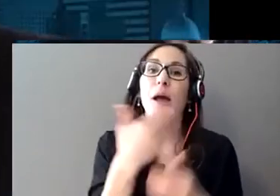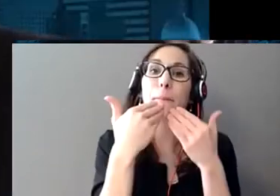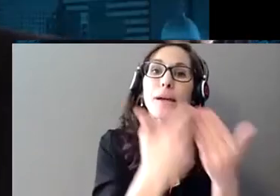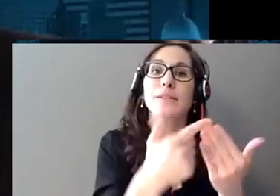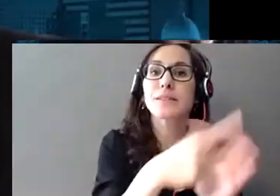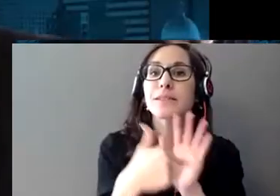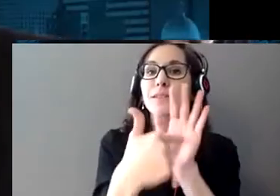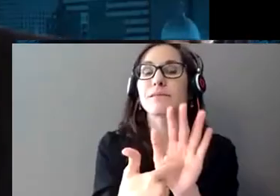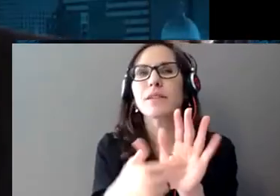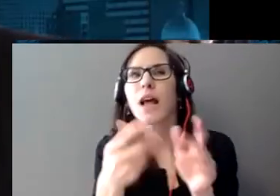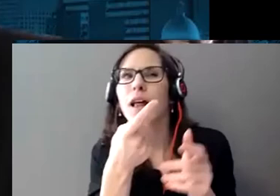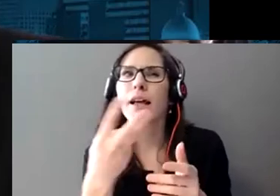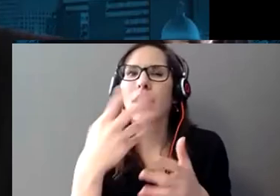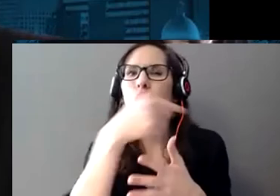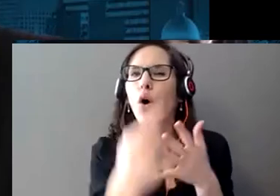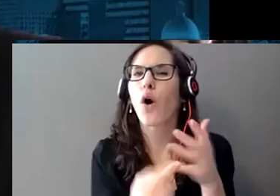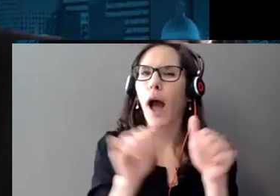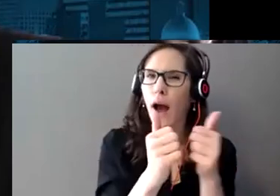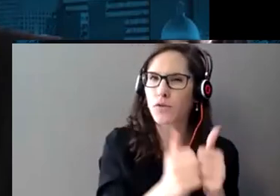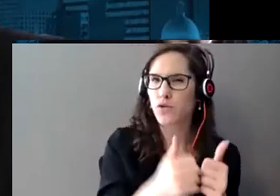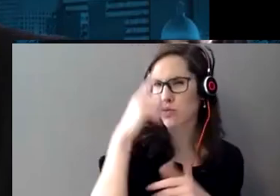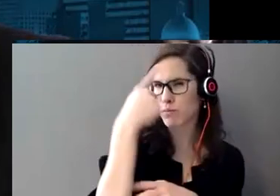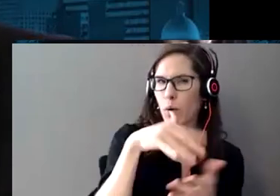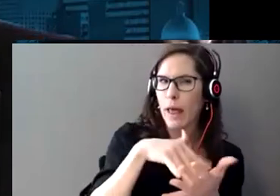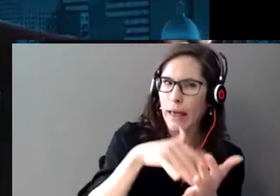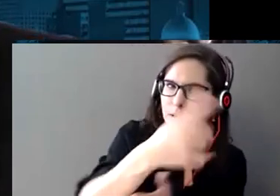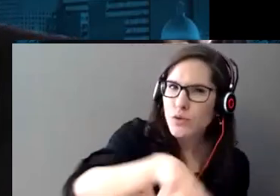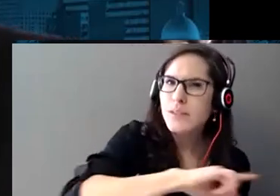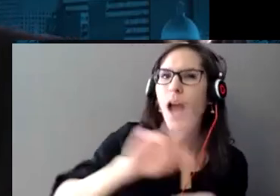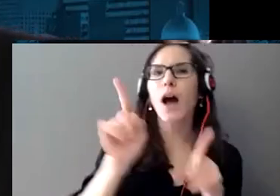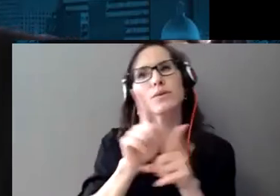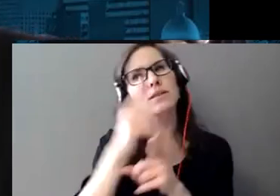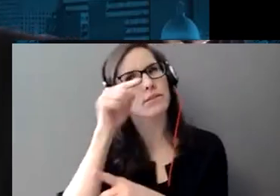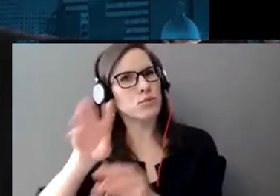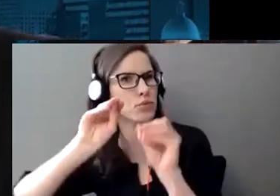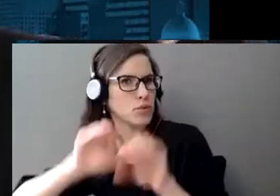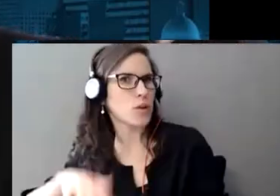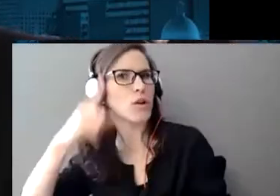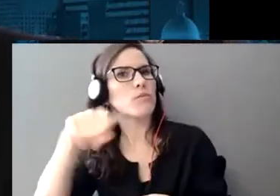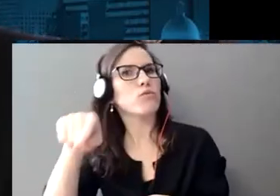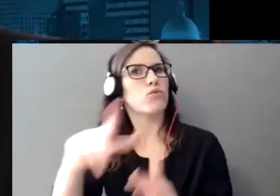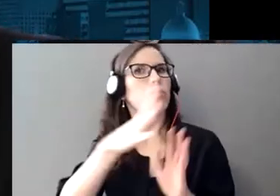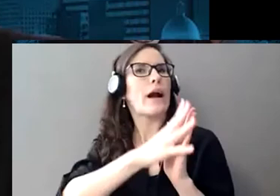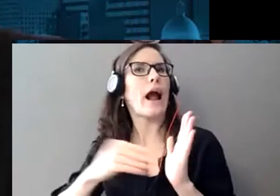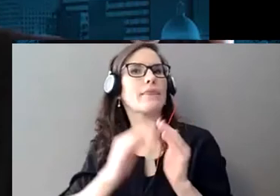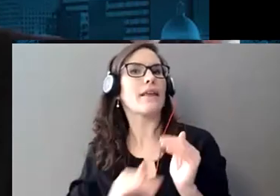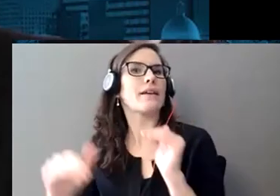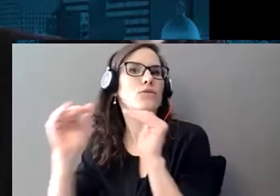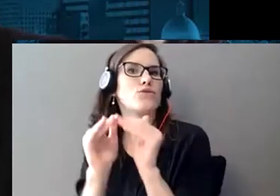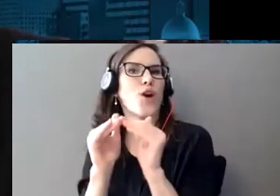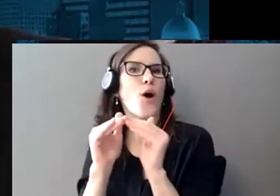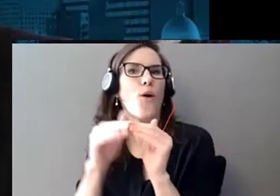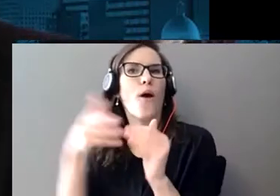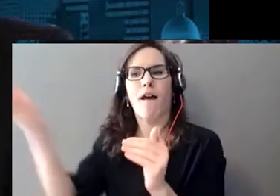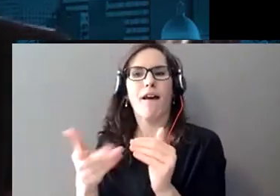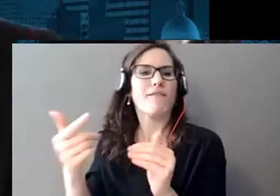quelques enjeux pour les étudiants puis aussi pour les enseignants de ce cadre de l'inclusion qui arrive après le modèle de l'intégration